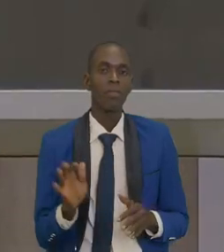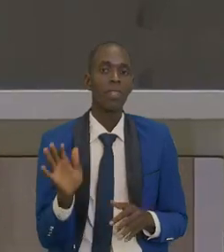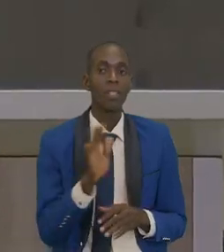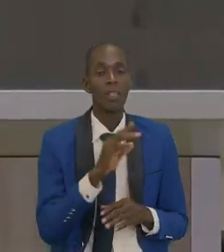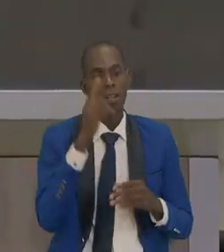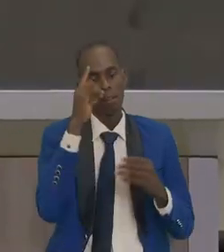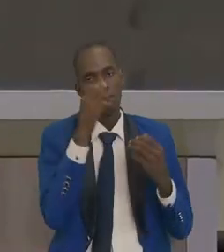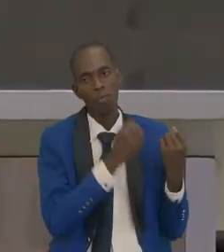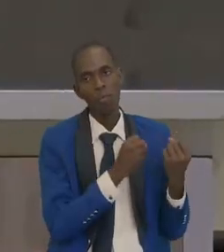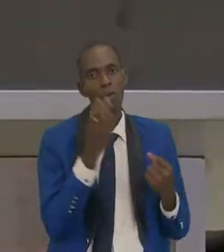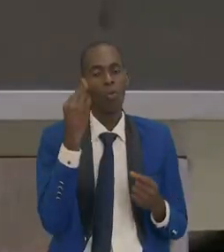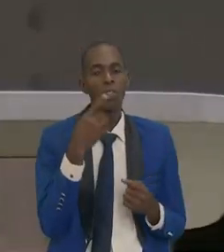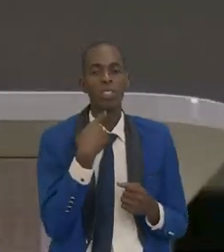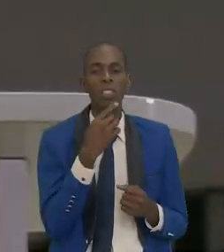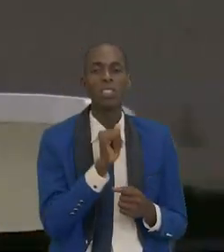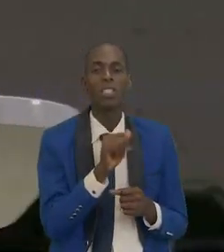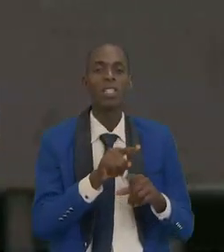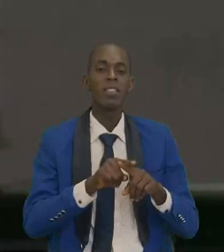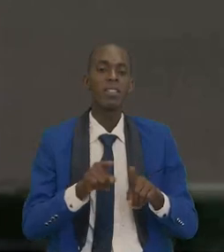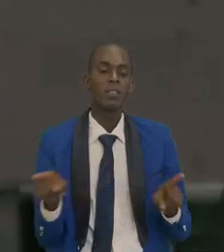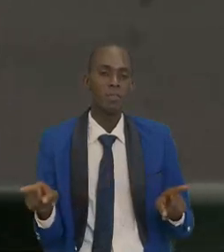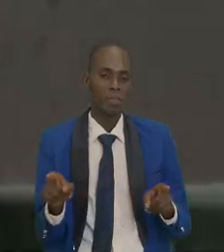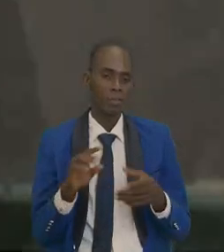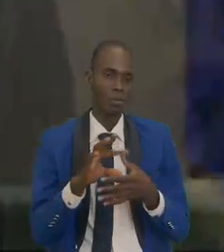Mais leur foi racontait une histoire différente.